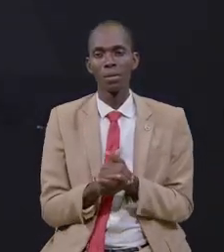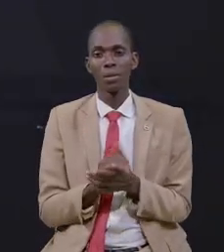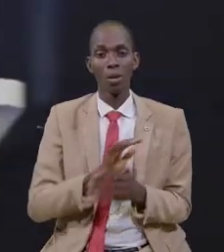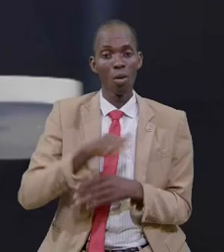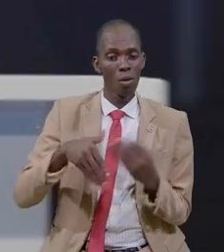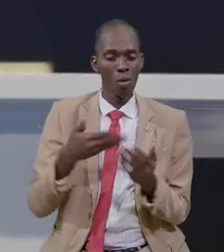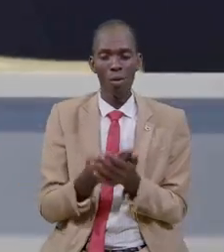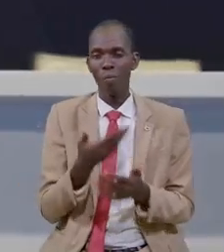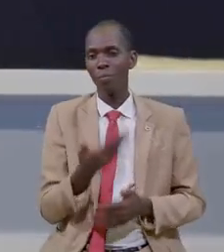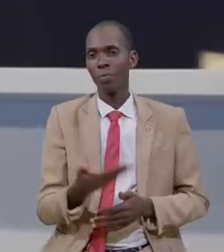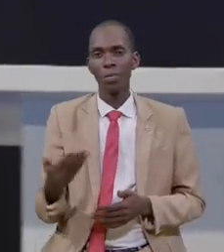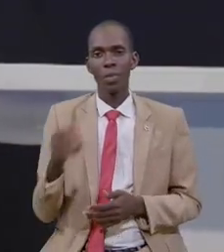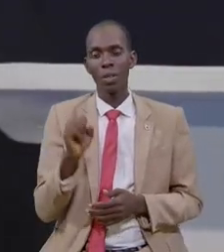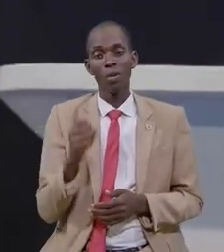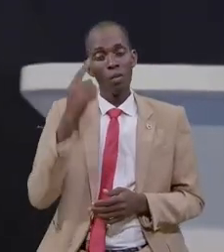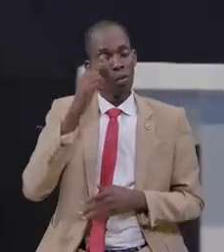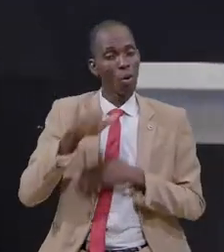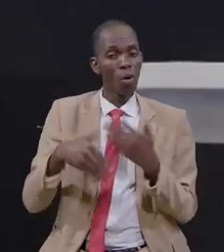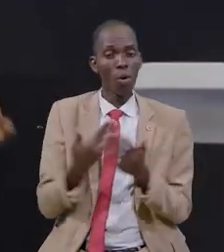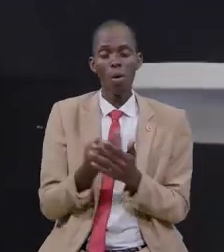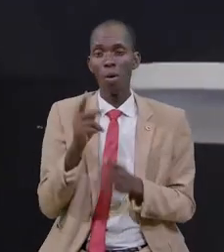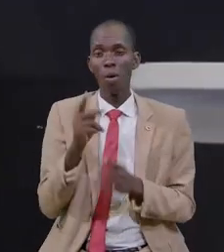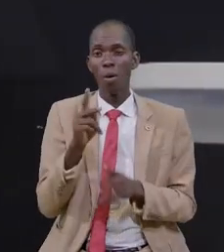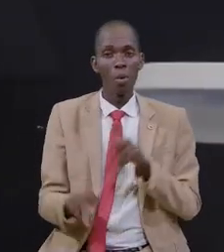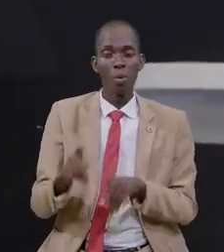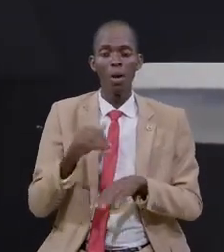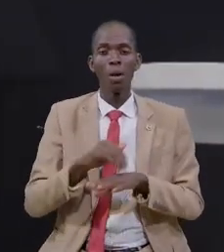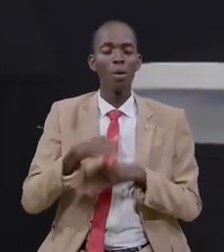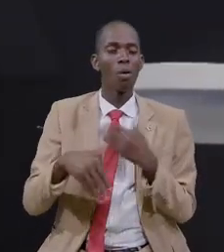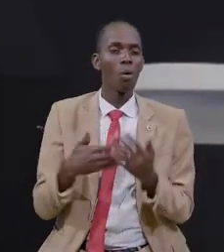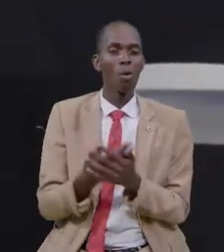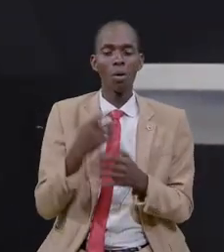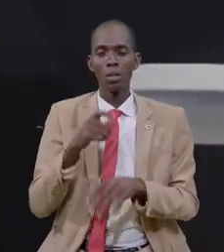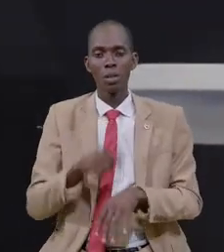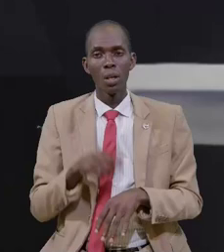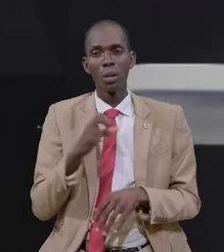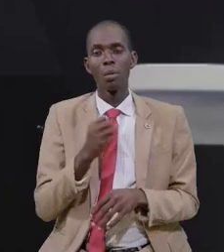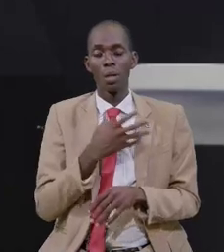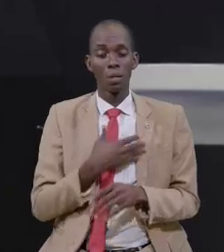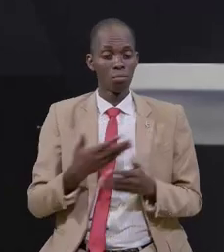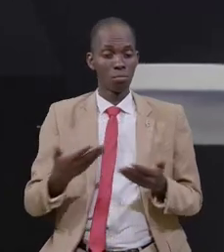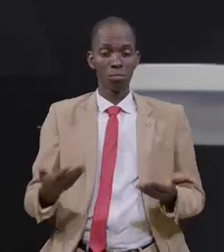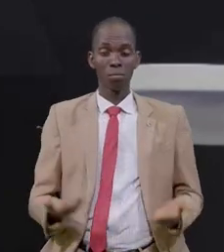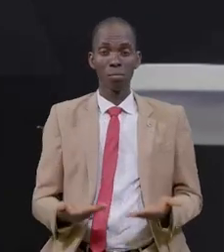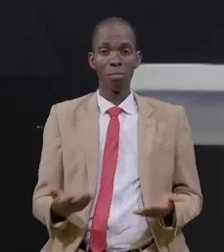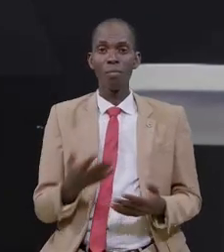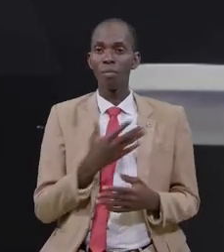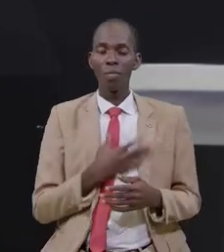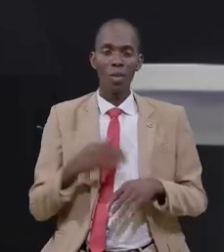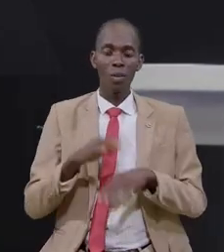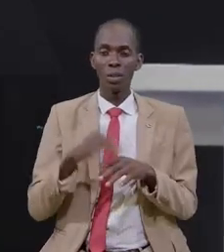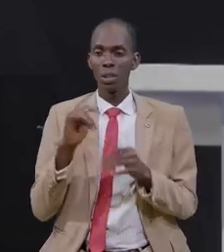Tout est possible car, pour toute personne, en tout temps, et ici ce soir, et en